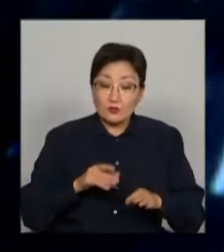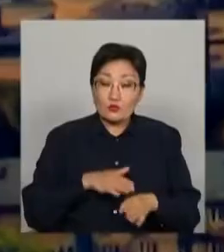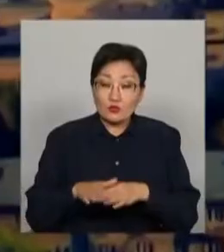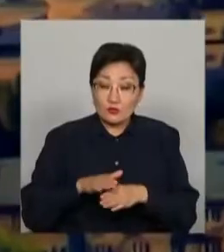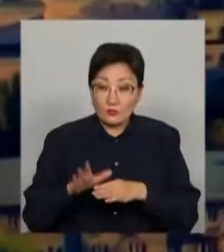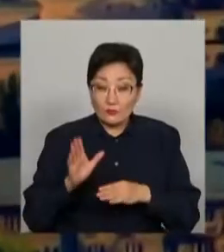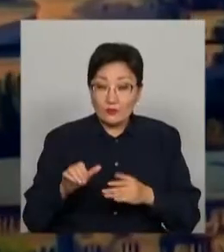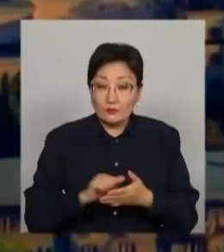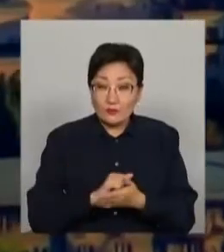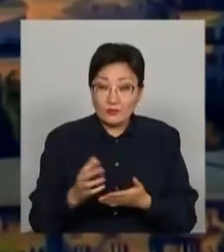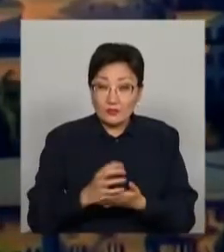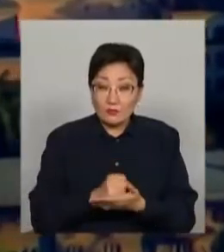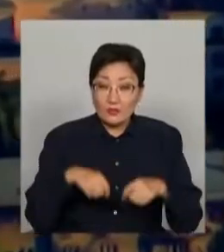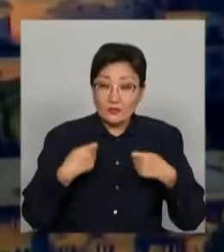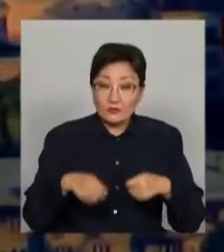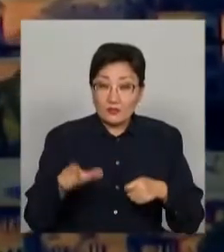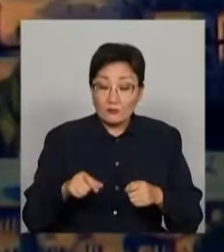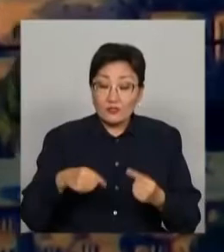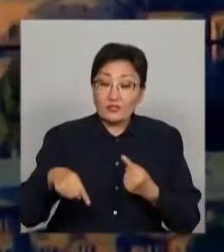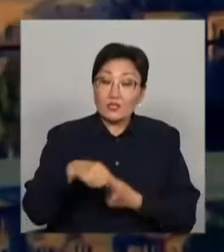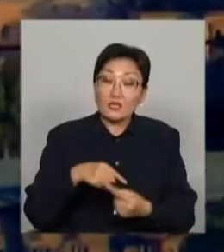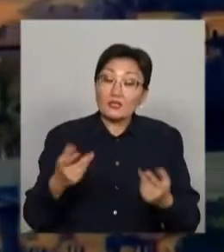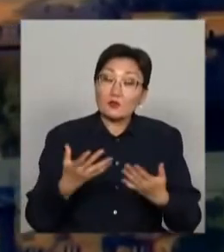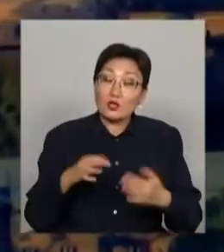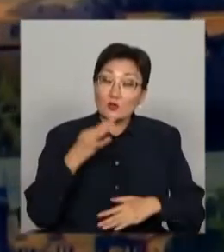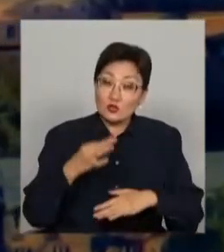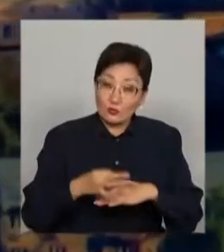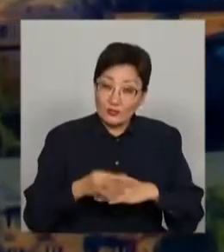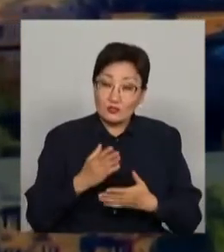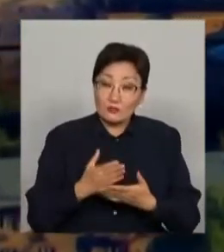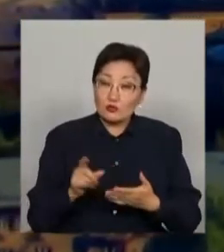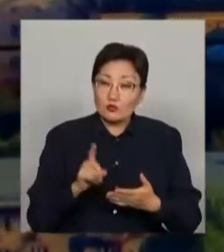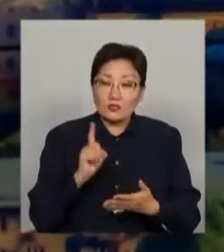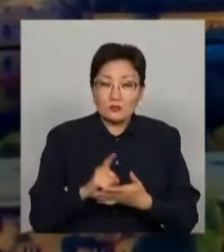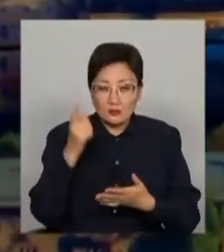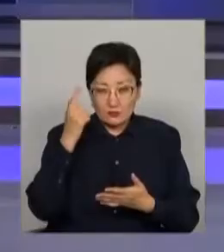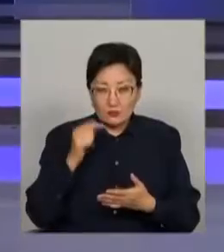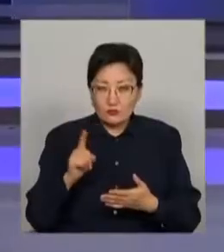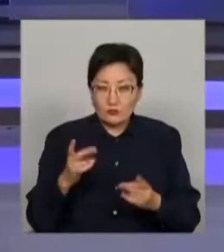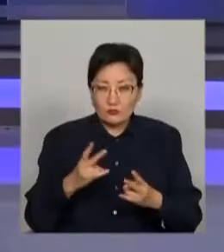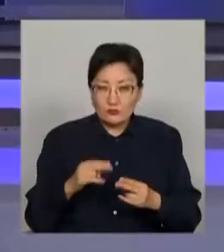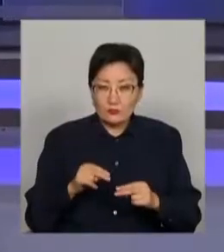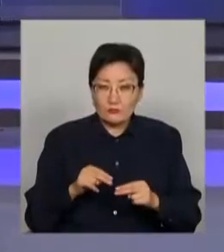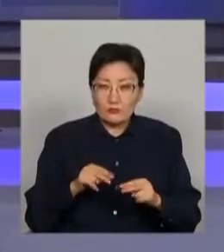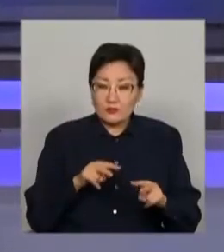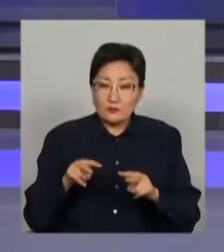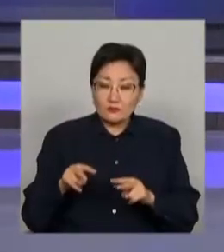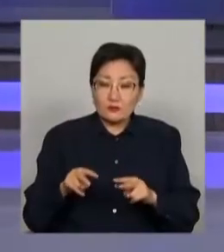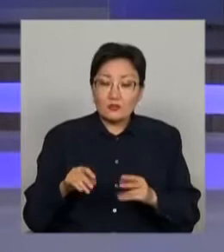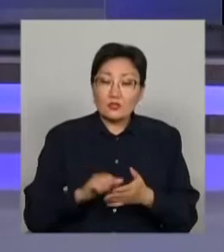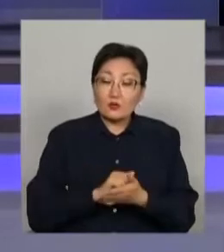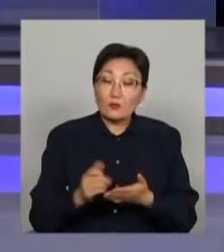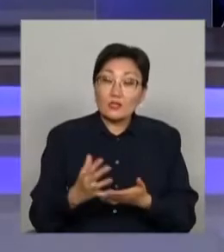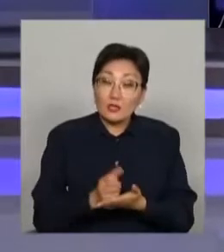Лицензия алғаннан кейін жалпы сатушылар немесе кәсіпкерлер қандай жауапкершілік алады? Нені білу керек, нені ескеру қажет? Лицензияны алғаннан